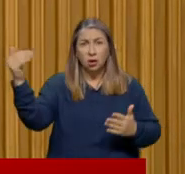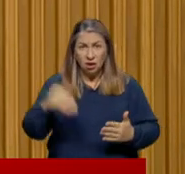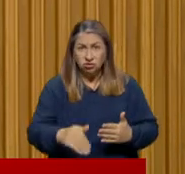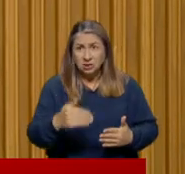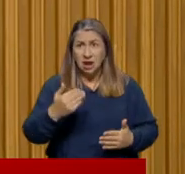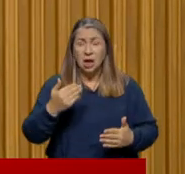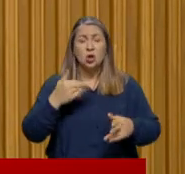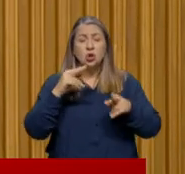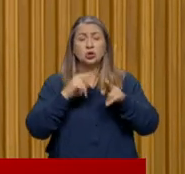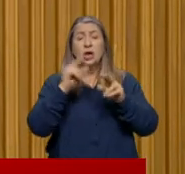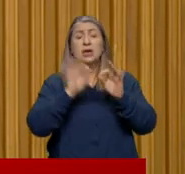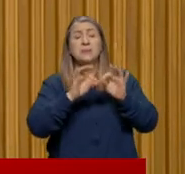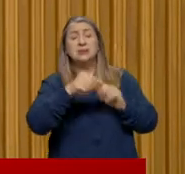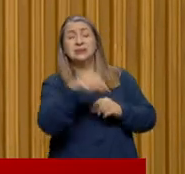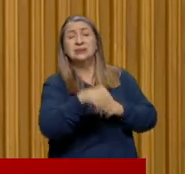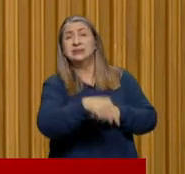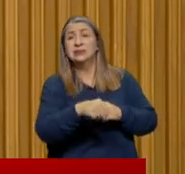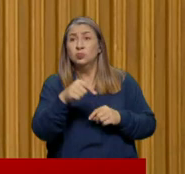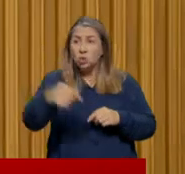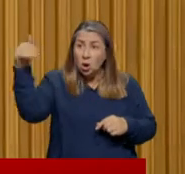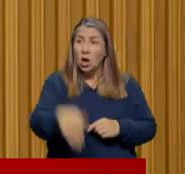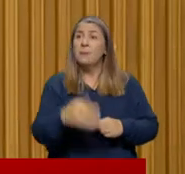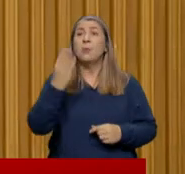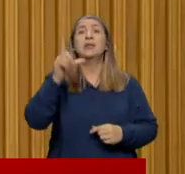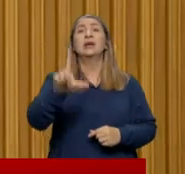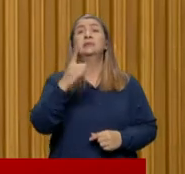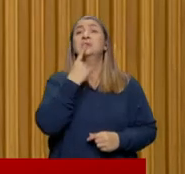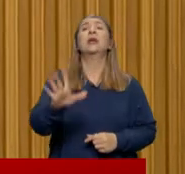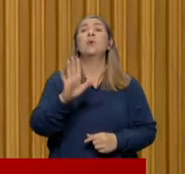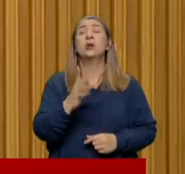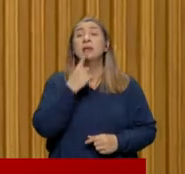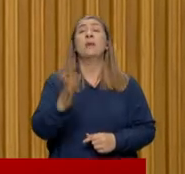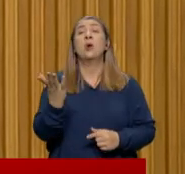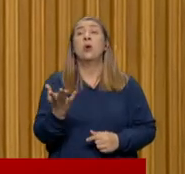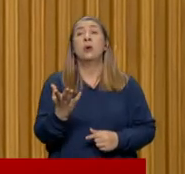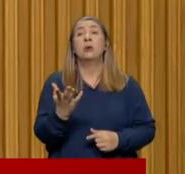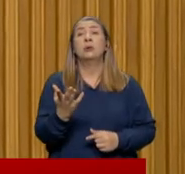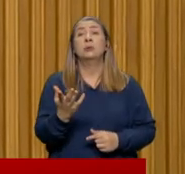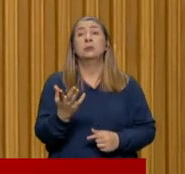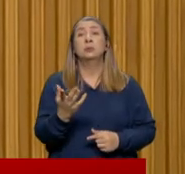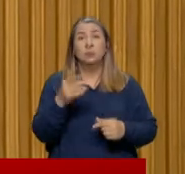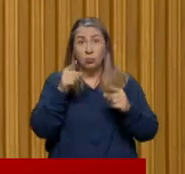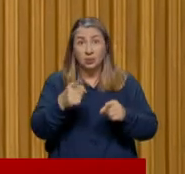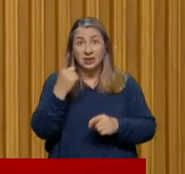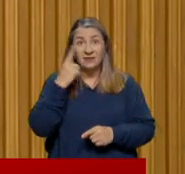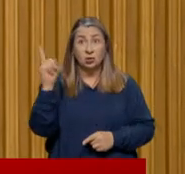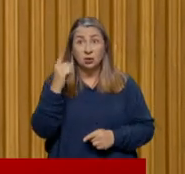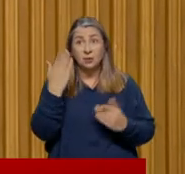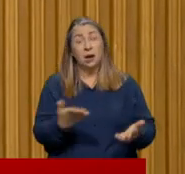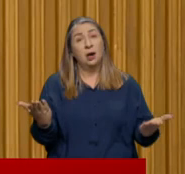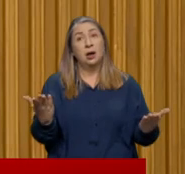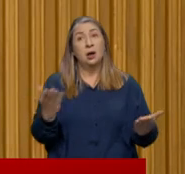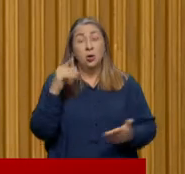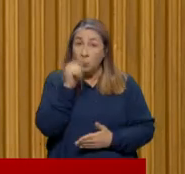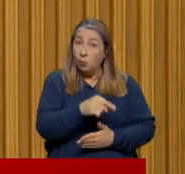gelecekse Kuzey Kıbrıs Türk Cumhuriyeti'nde Burada olmadı diyemiyor bakınca yemiyor bile bunu devleti yönetiyor